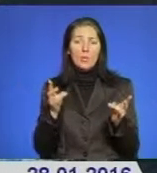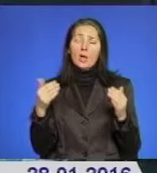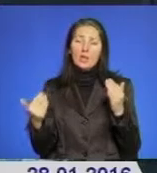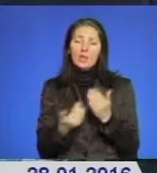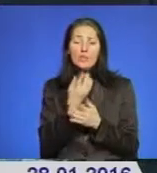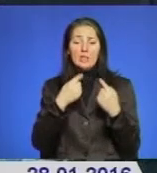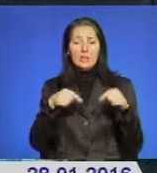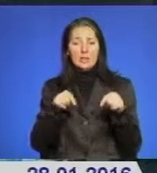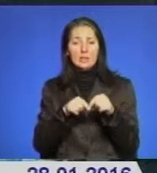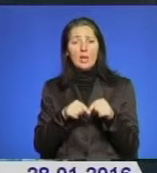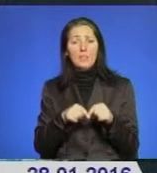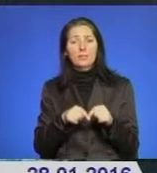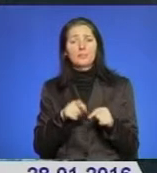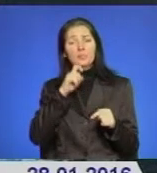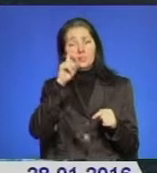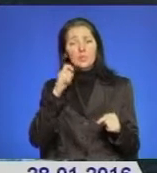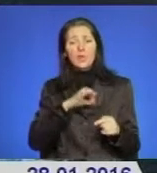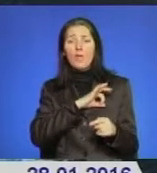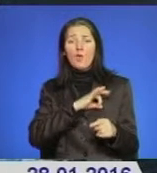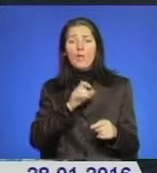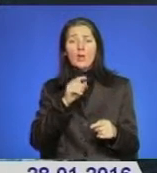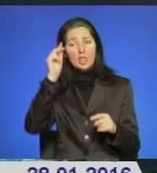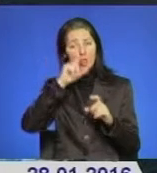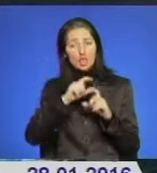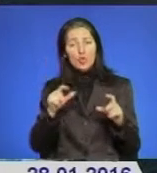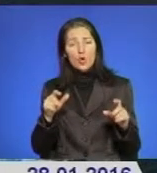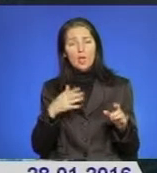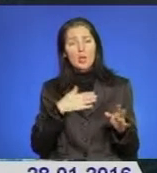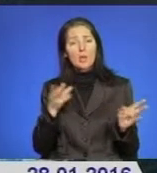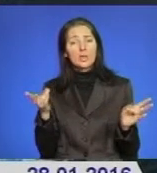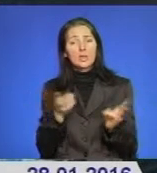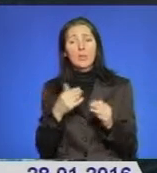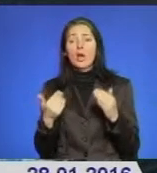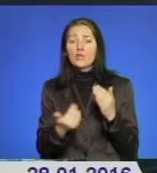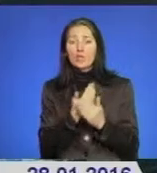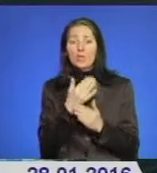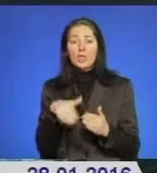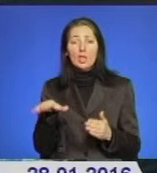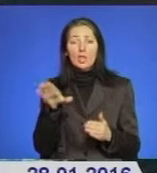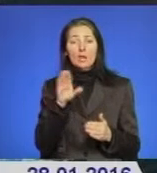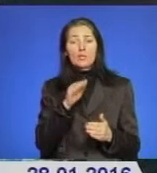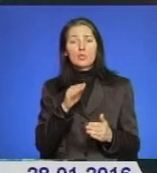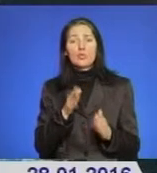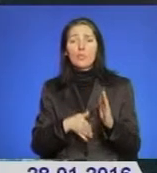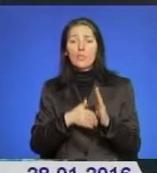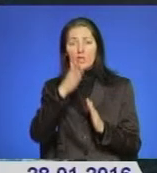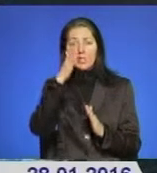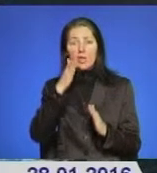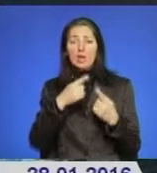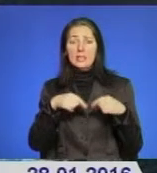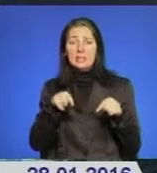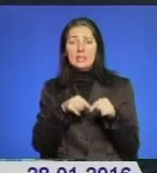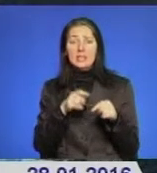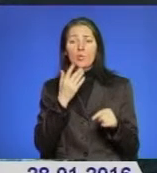систему патріотичного виховання зі школи. Нам треба відновити всю вертикаль і систему